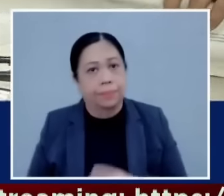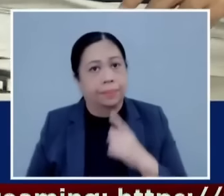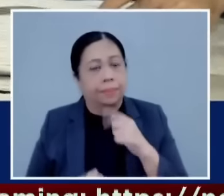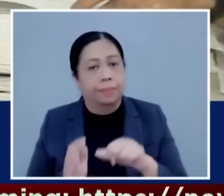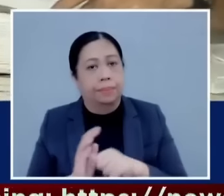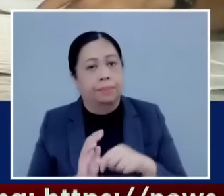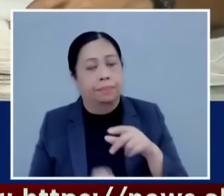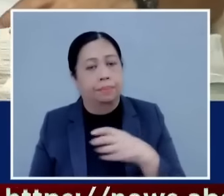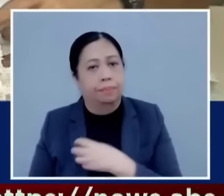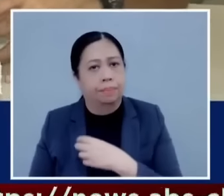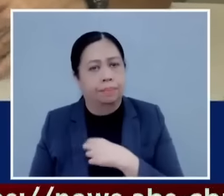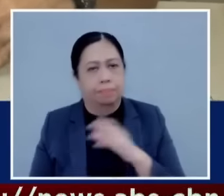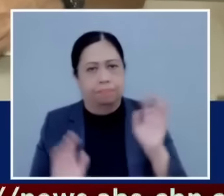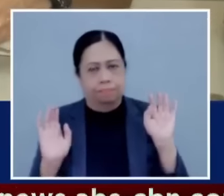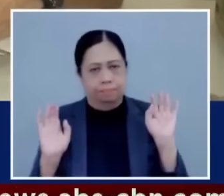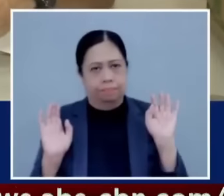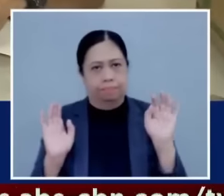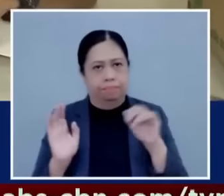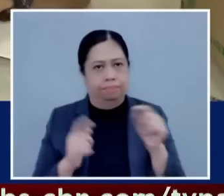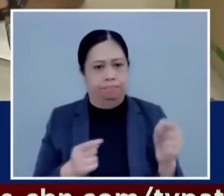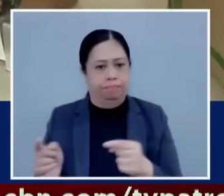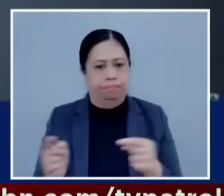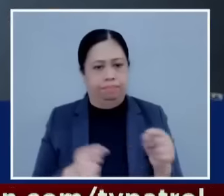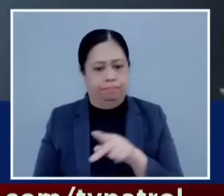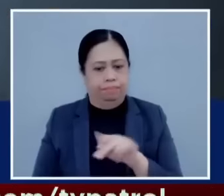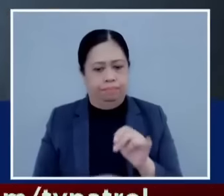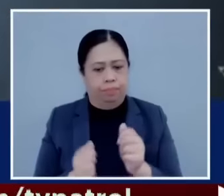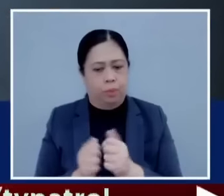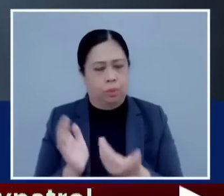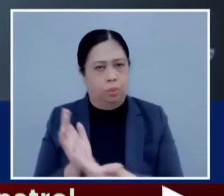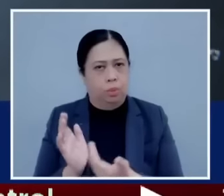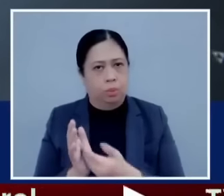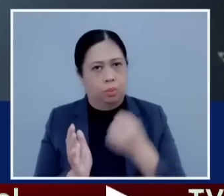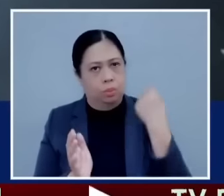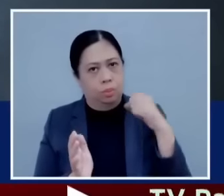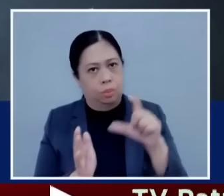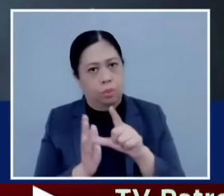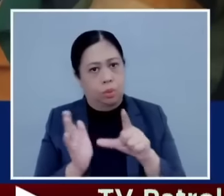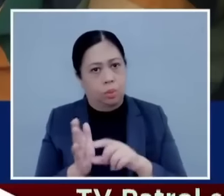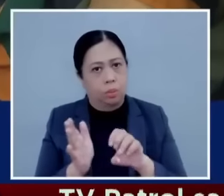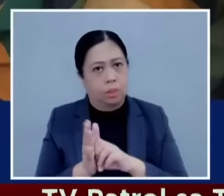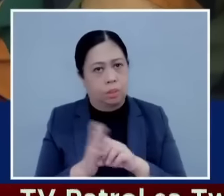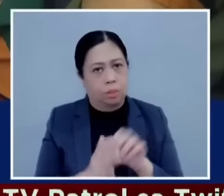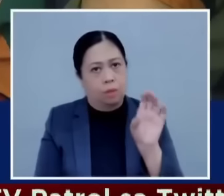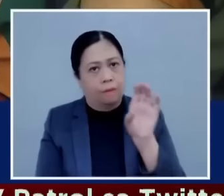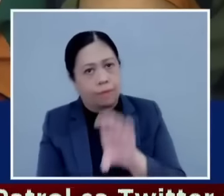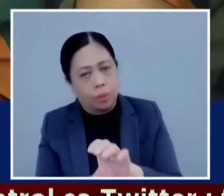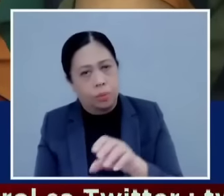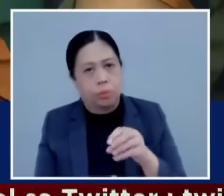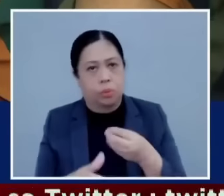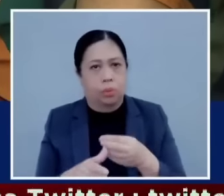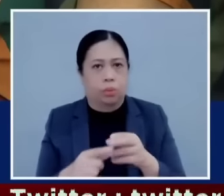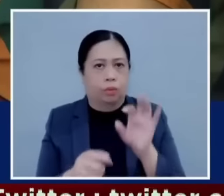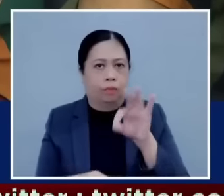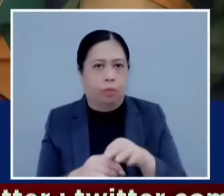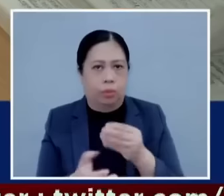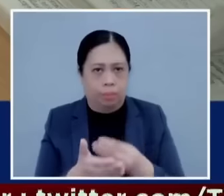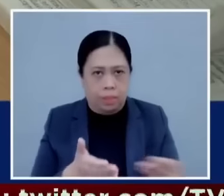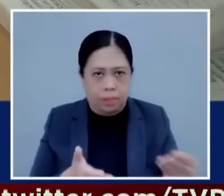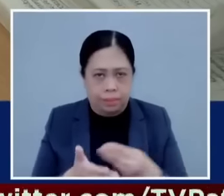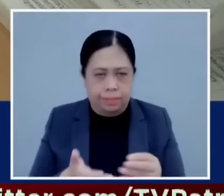hindi sila pwede manghimasok sa People's Initiative kung walang pruweba ng paglabag sa batas gaya ng pamimilit o pamimili ng pirma. RG